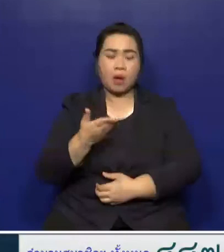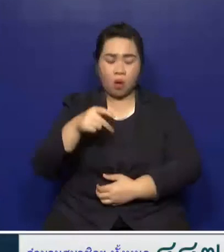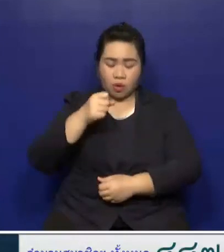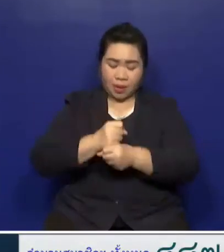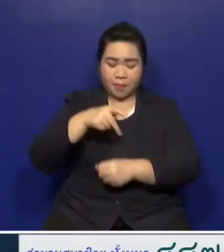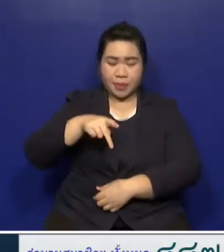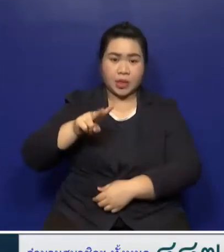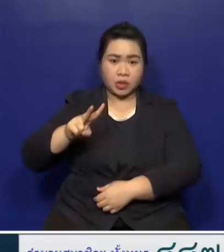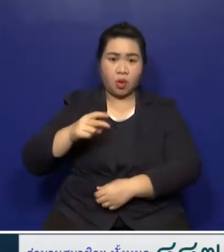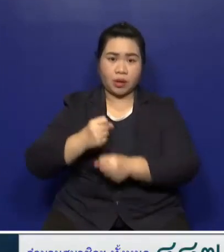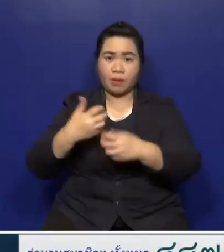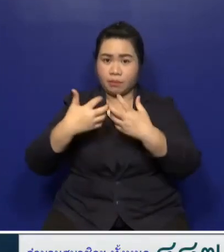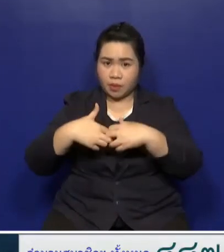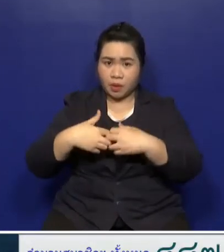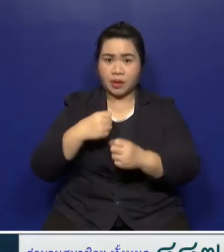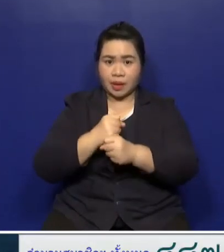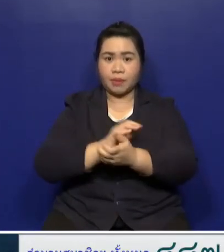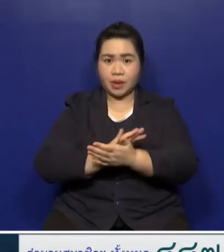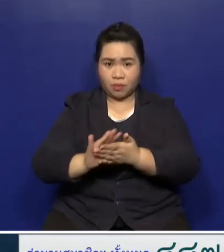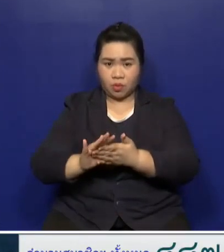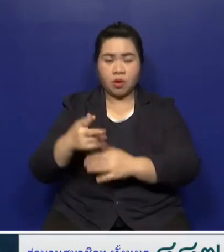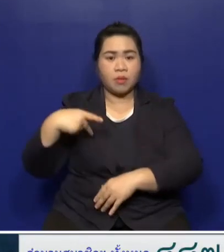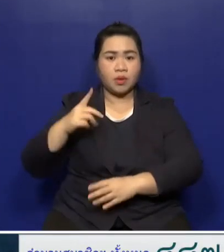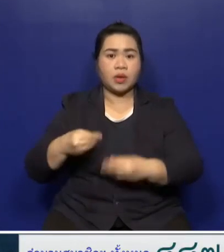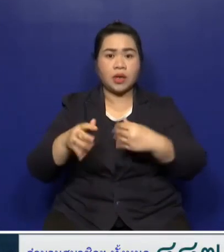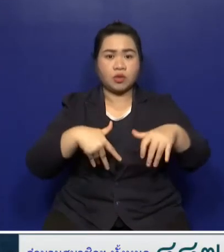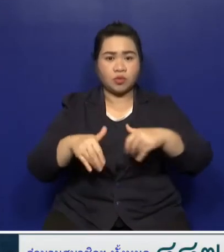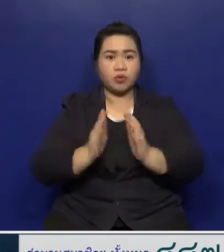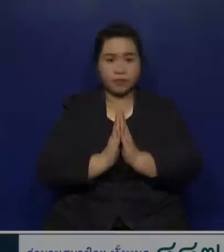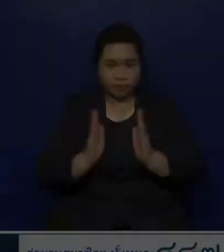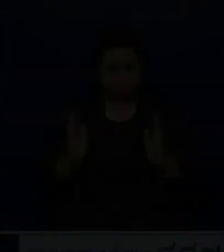ติบริเวณบ้านผักแว่นด้วยนะครับเพื่อประโยชน์ของพี่น้องประชาชนขอกราบขอบคุณครับ ครับต่อไป